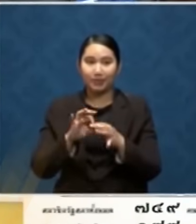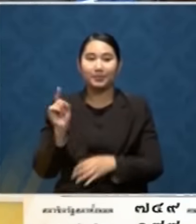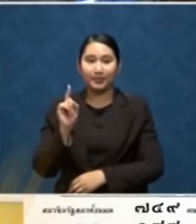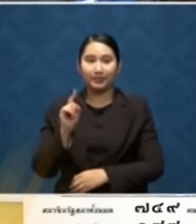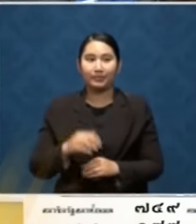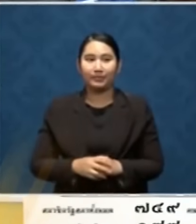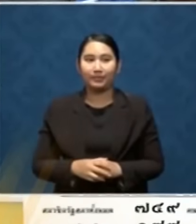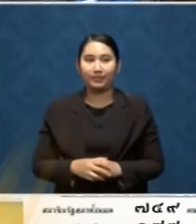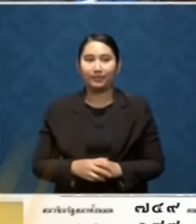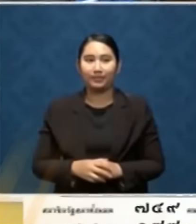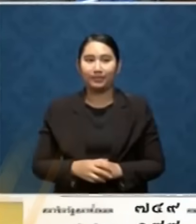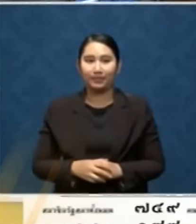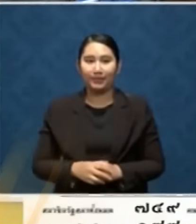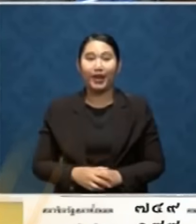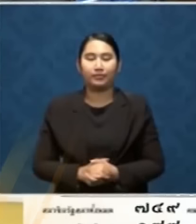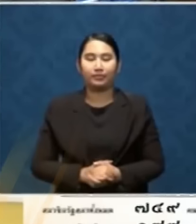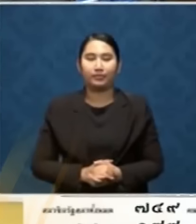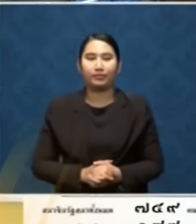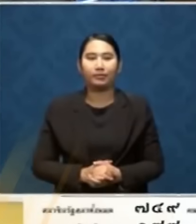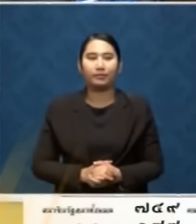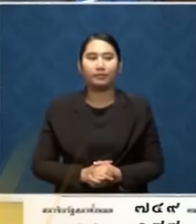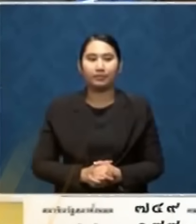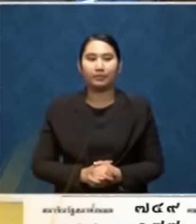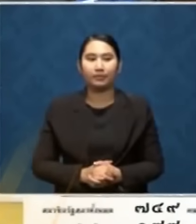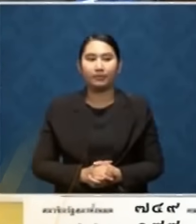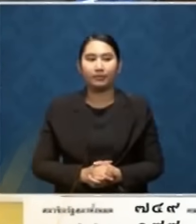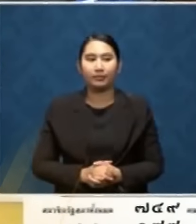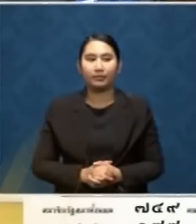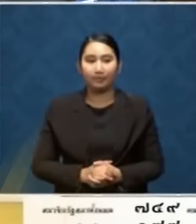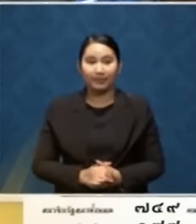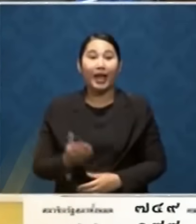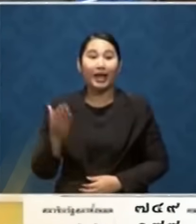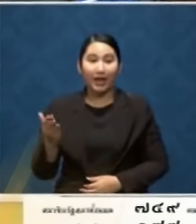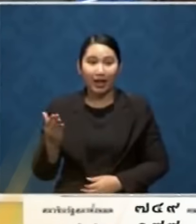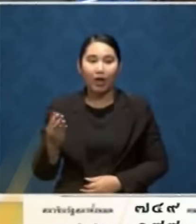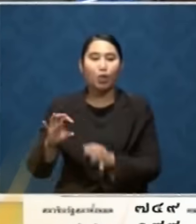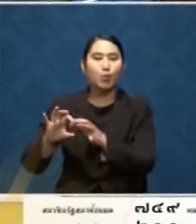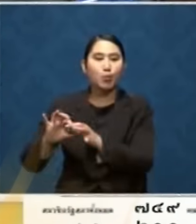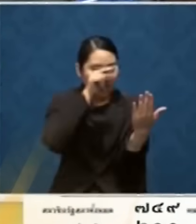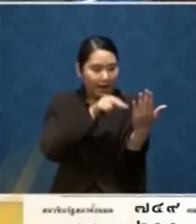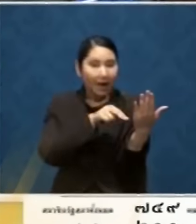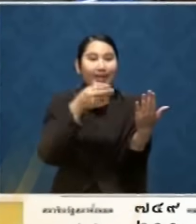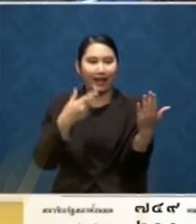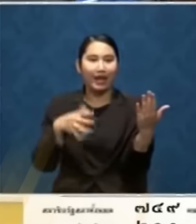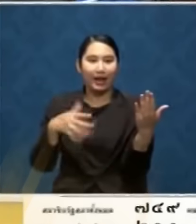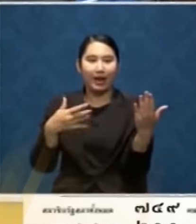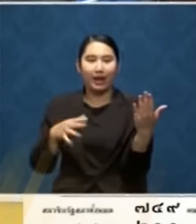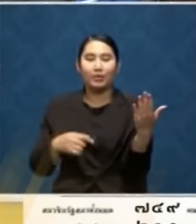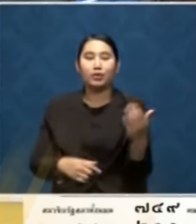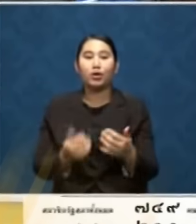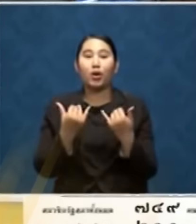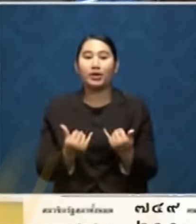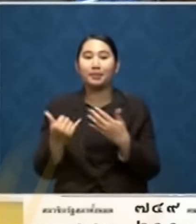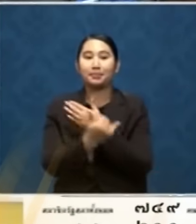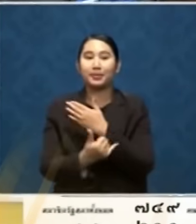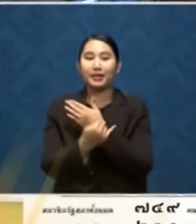Terminalหรือว่า iccนะครับข้อที่ท่านชาดาอาจจะกังวลคือข้อที่ 27แต่ครั้งนี้ประเทศต่าง